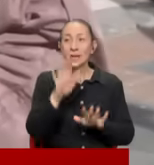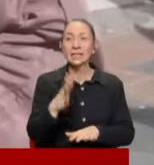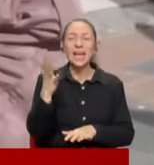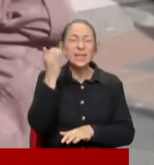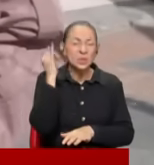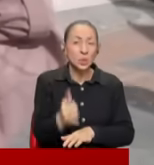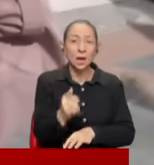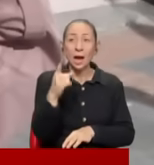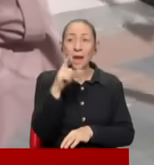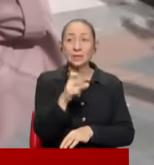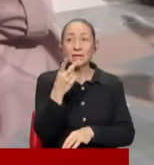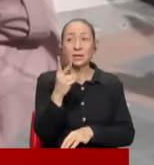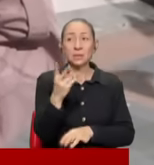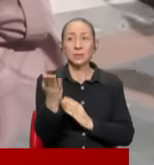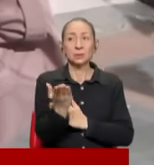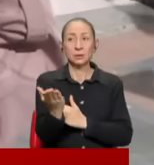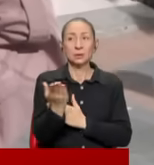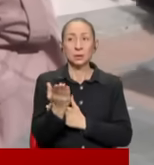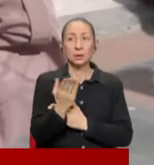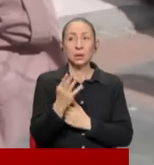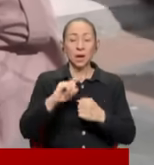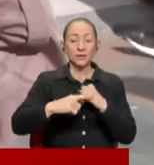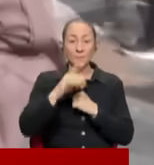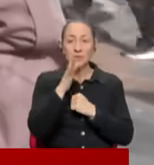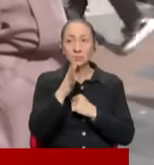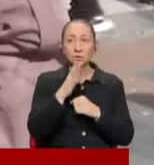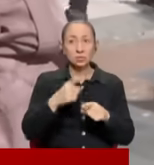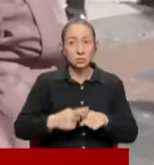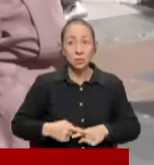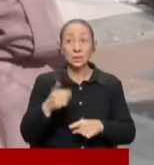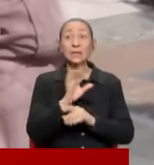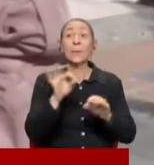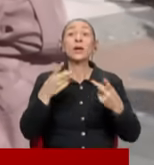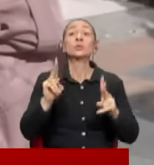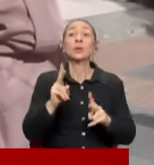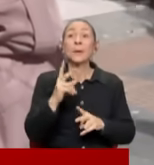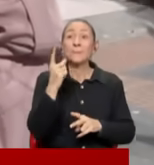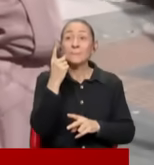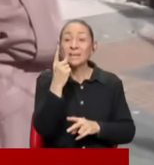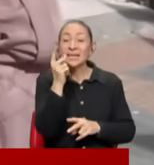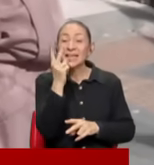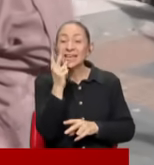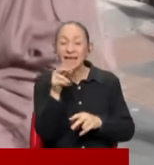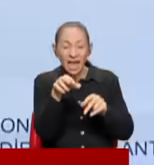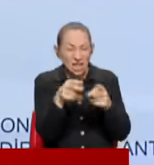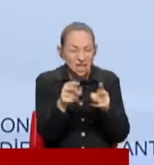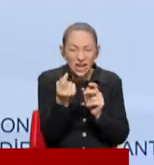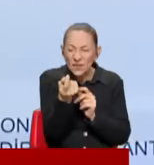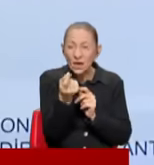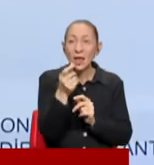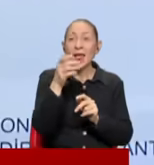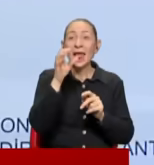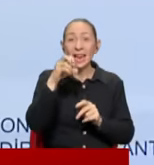en azından yani ayda 2000 lira para gidiyor. Haftada 500 lira. O da tam açmıyor zaten. Ya bir tane ya iki tane petek açıyoruz. Elektrik